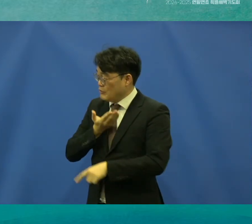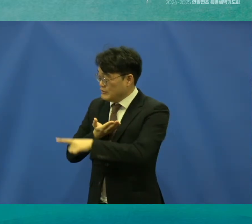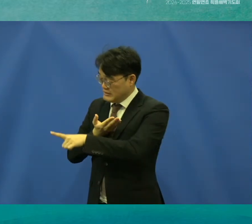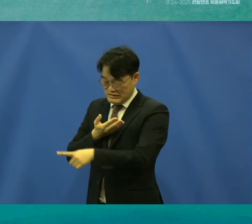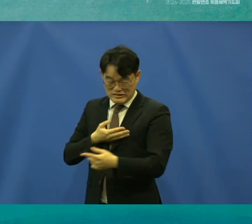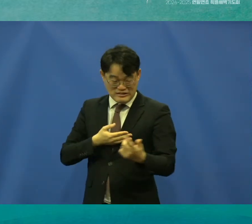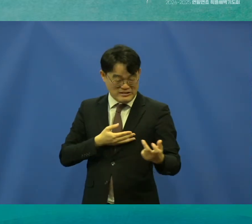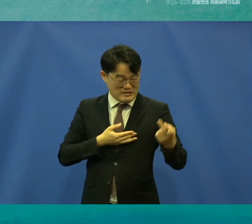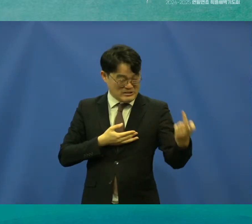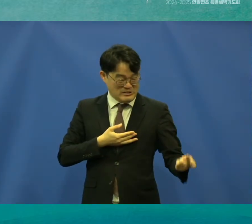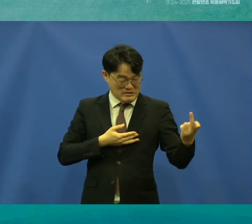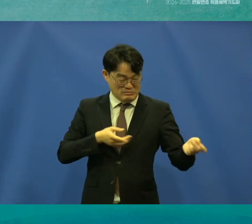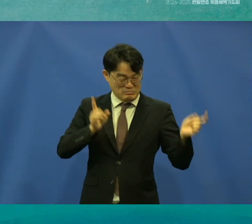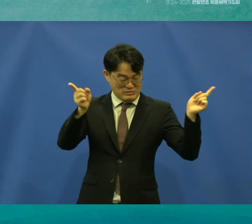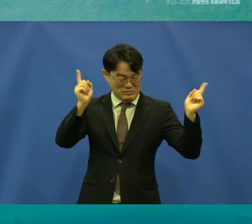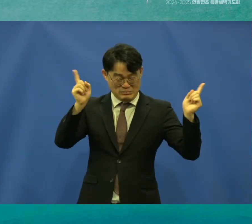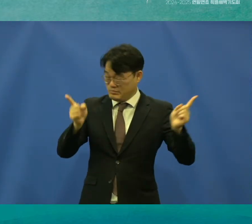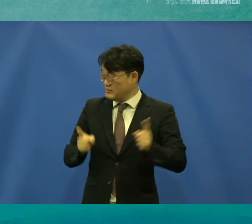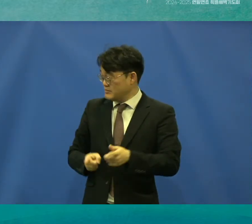말도 안 돼.